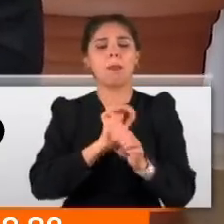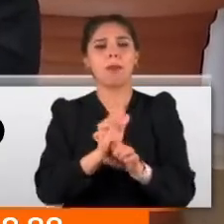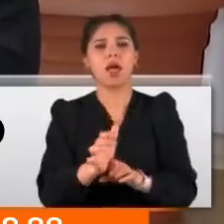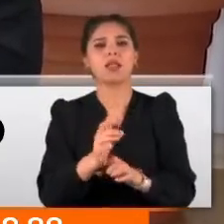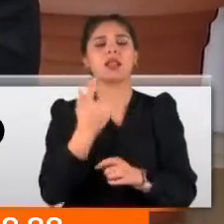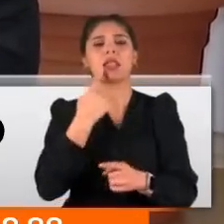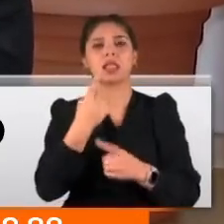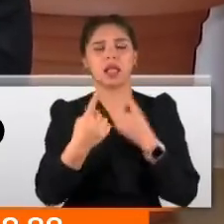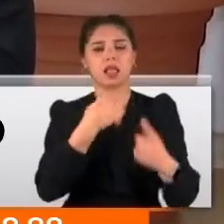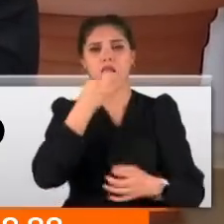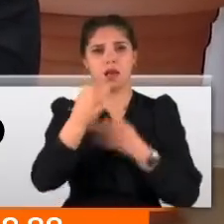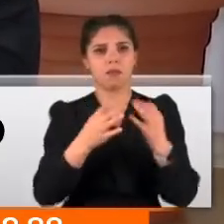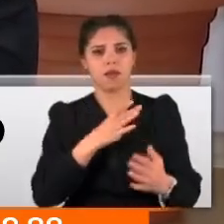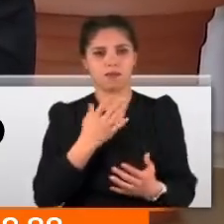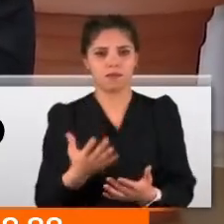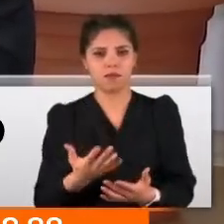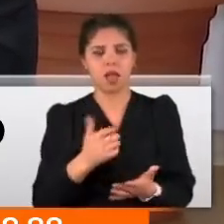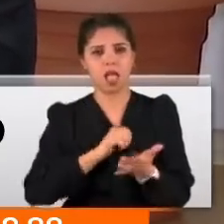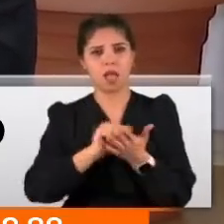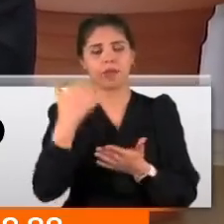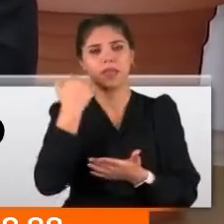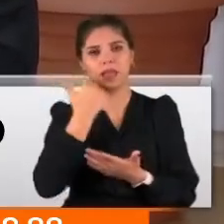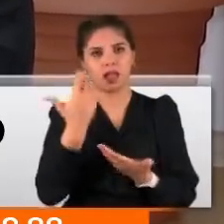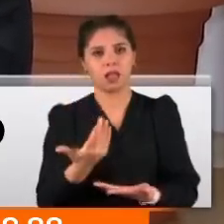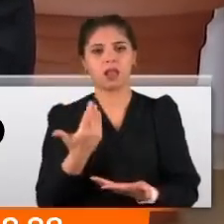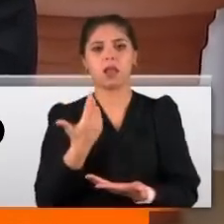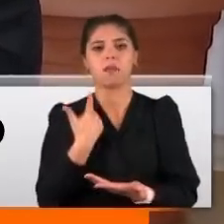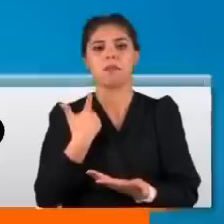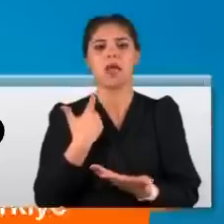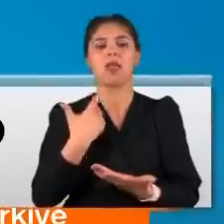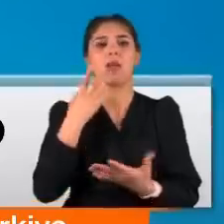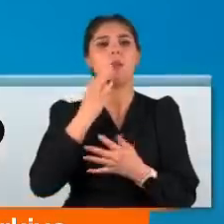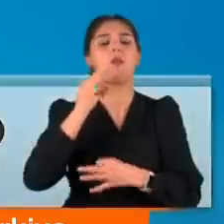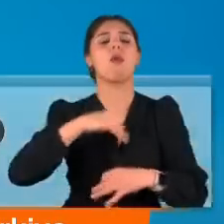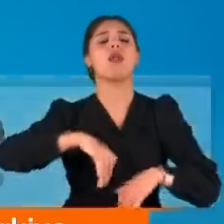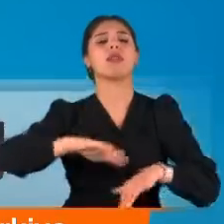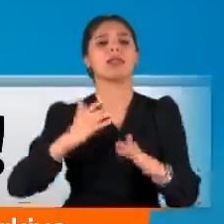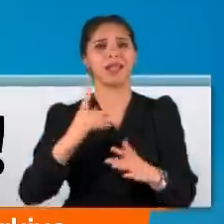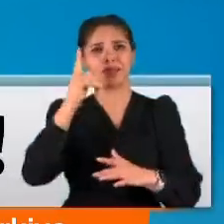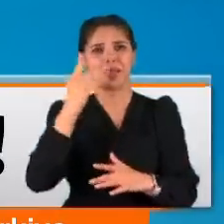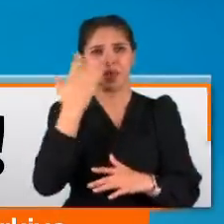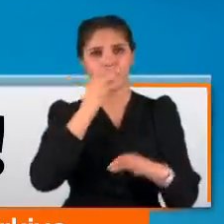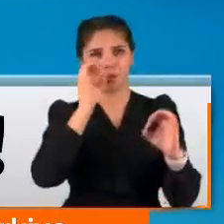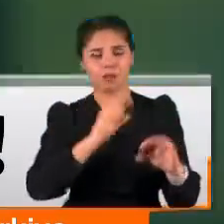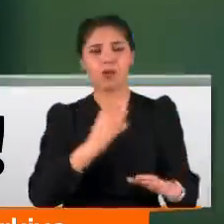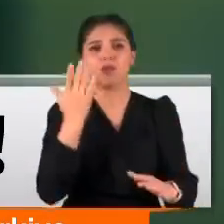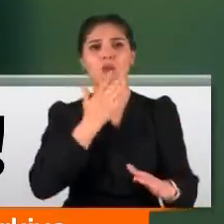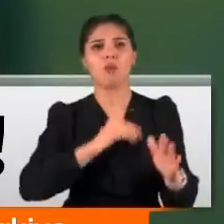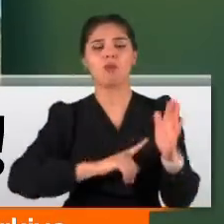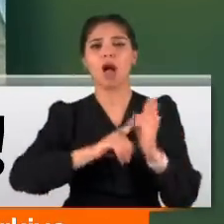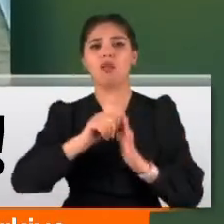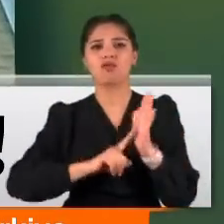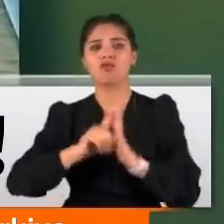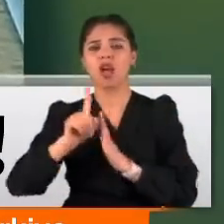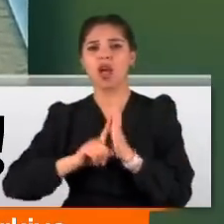böyle olmuş, bu haberleri de çıkıyor. Hepsi yalan. Ben öyle bir yapıda bir insan değilim. İlkokul çağında başlayan okul endeksli başarı